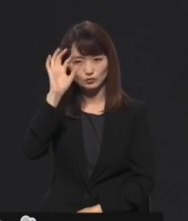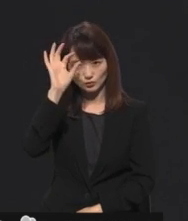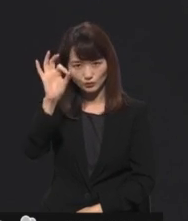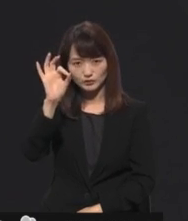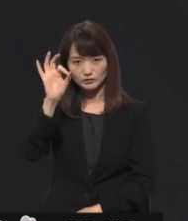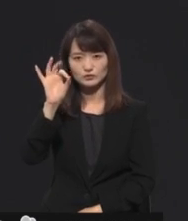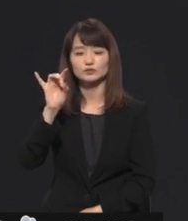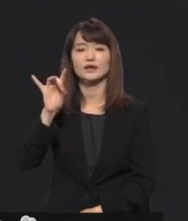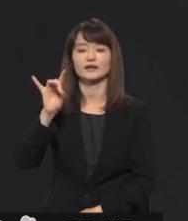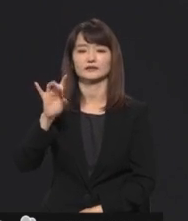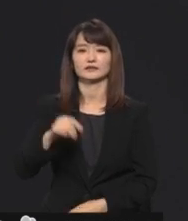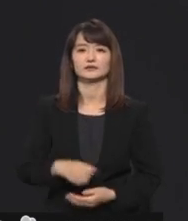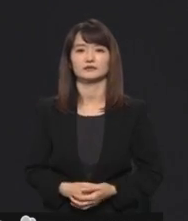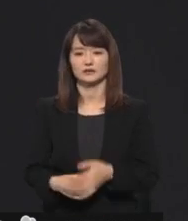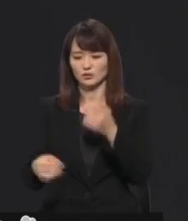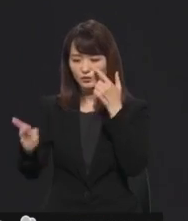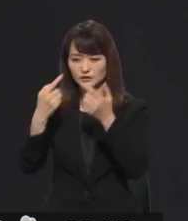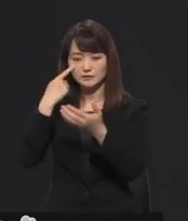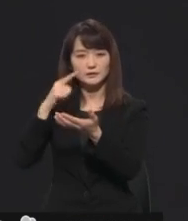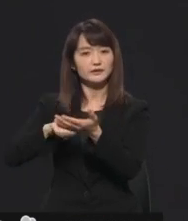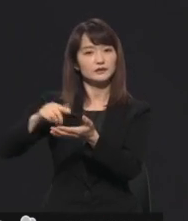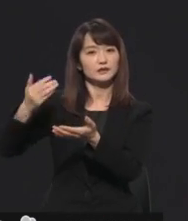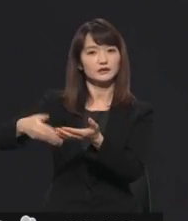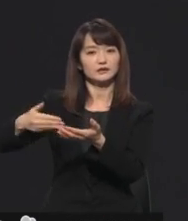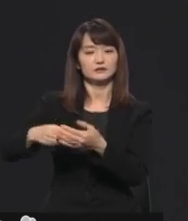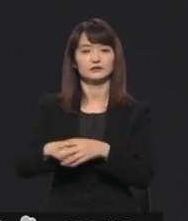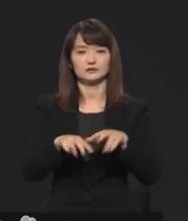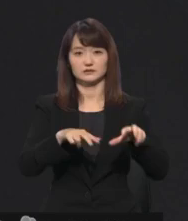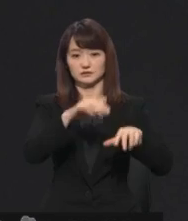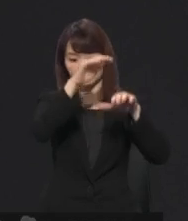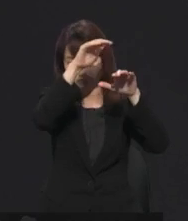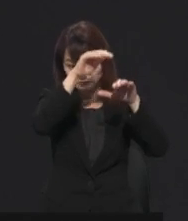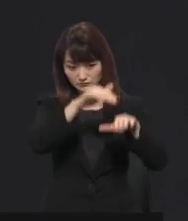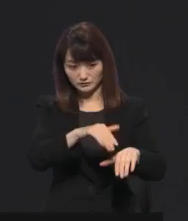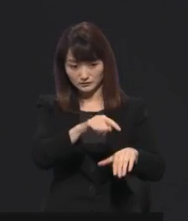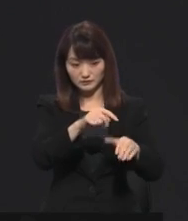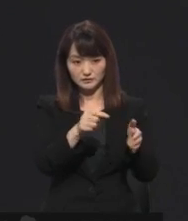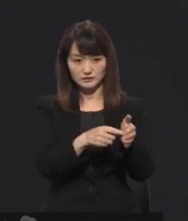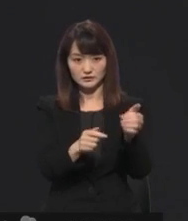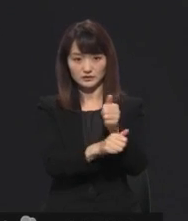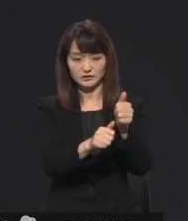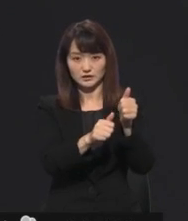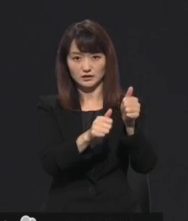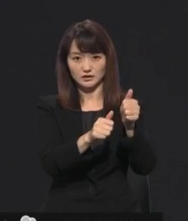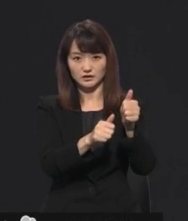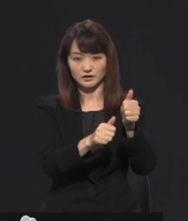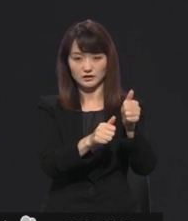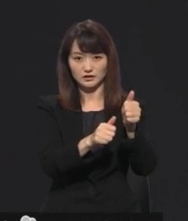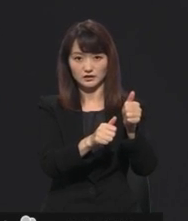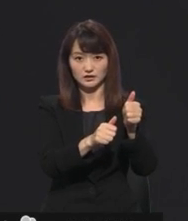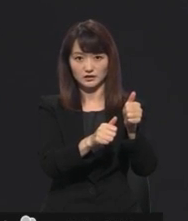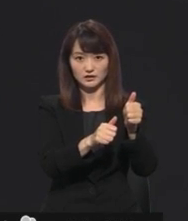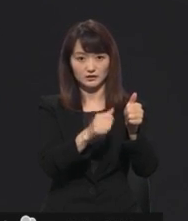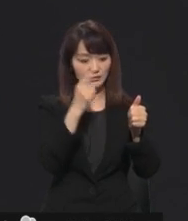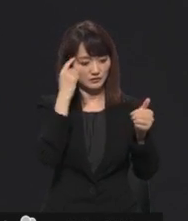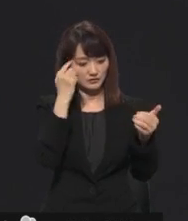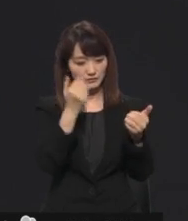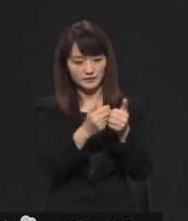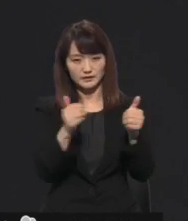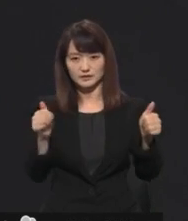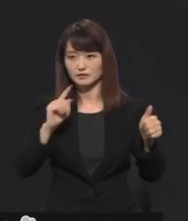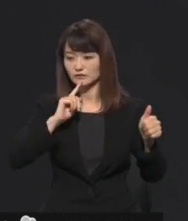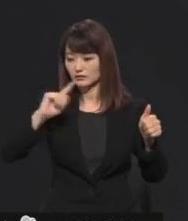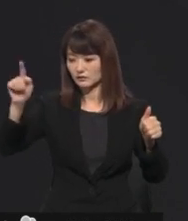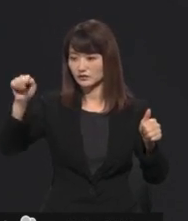것이죠 명확하게 드러나지 않았고 지금 이 내용도 가처분 신청을 했던 법원의 결정에 기다리는 과 정수기 있는 하나의